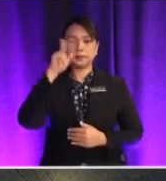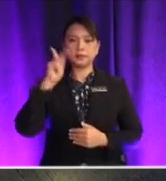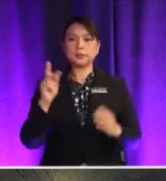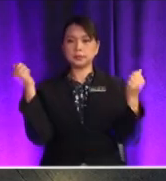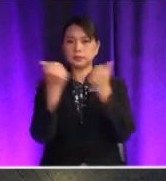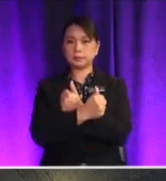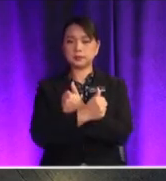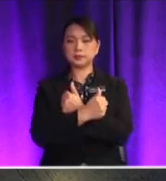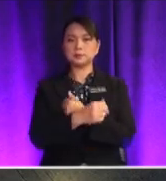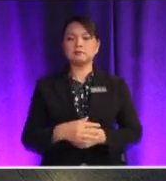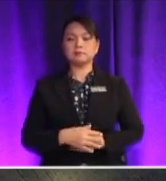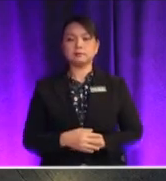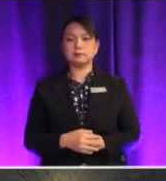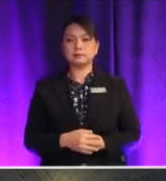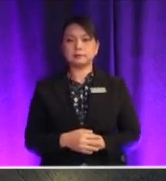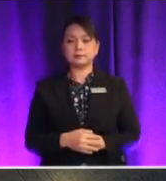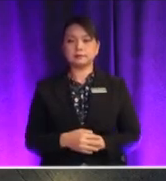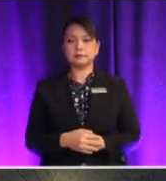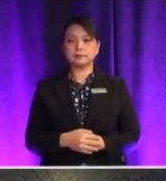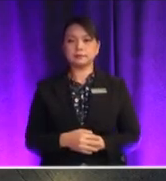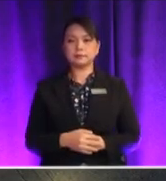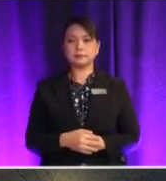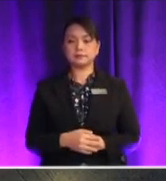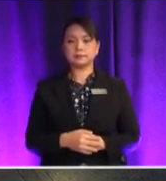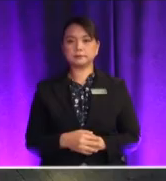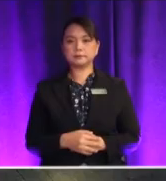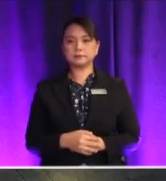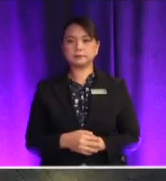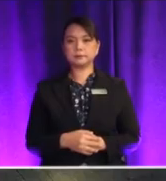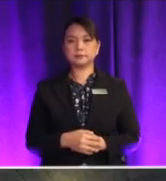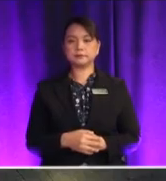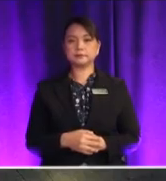yang saya tunjuk tadi? Nikki. Okey, Nikki. Silakan, Nikki.